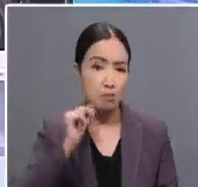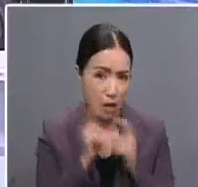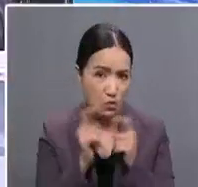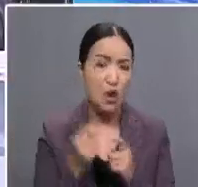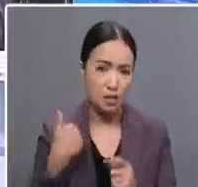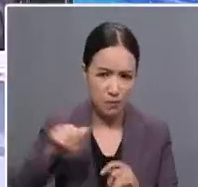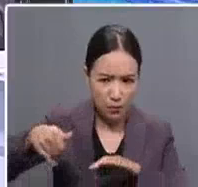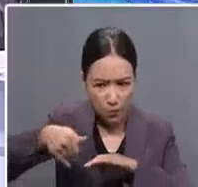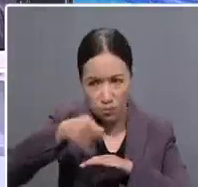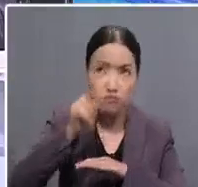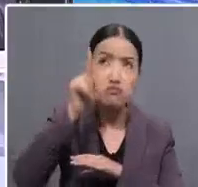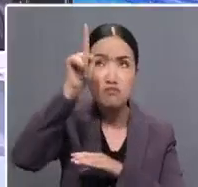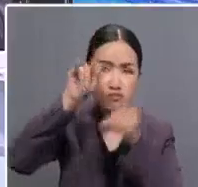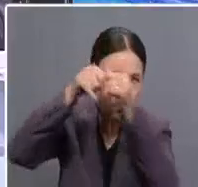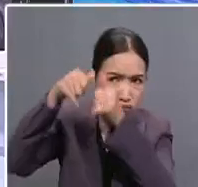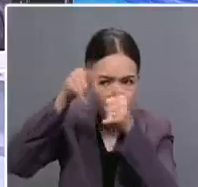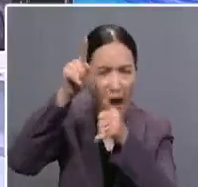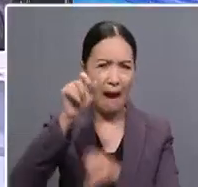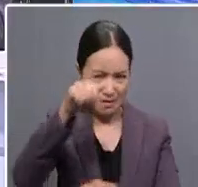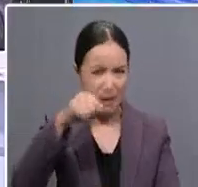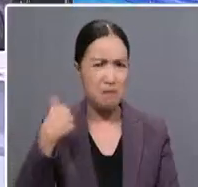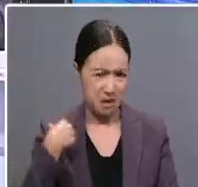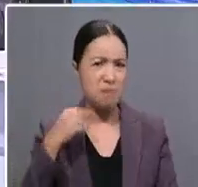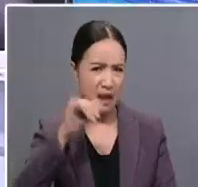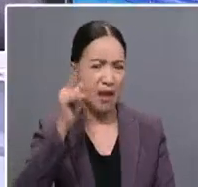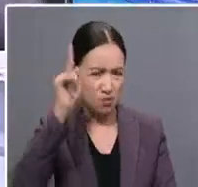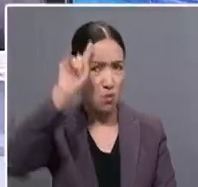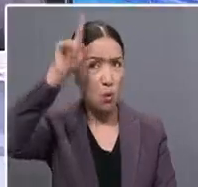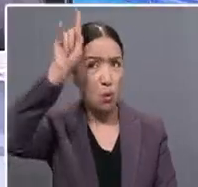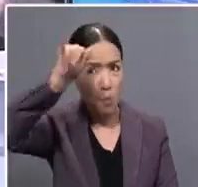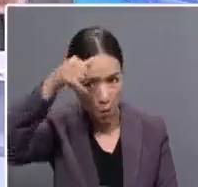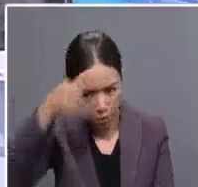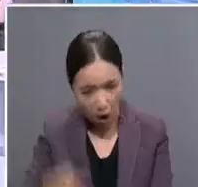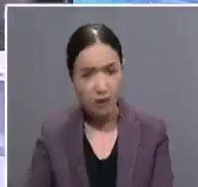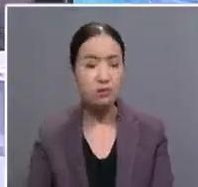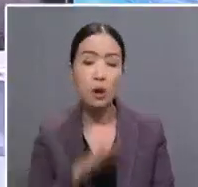ซ่อนตัวแล้วอาจจะตกลงมาก็ เป ็ นไปได้รังหนูเนี่ยบางทีก ็ อย ู่ ข้างบน ลูกค้าเย